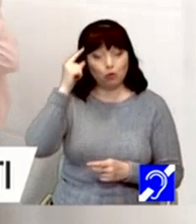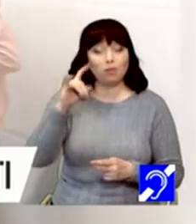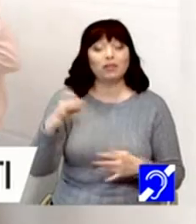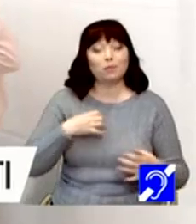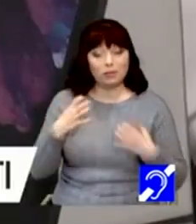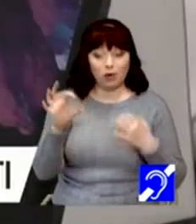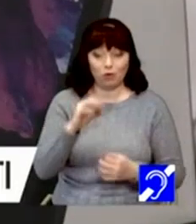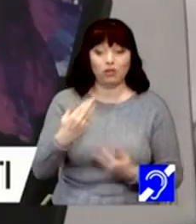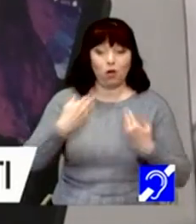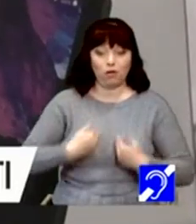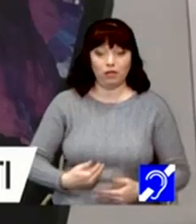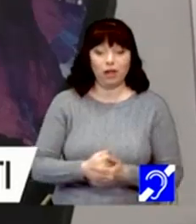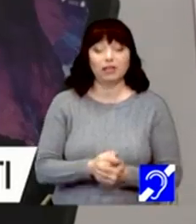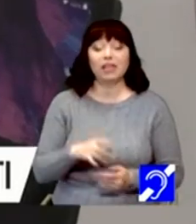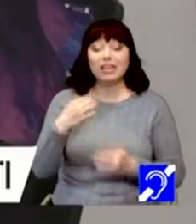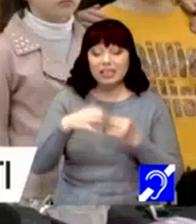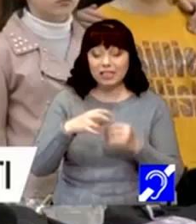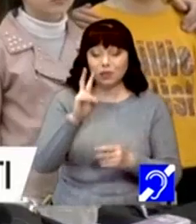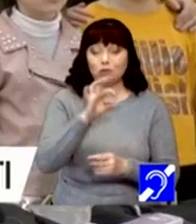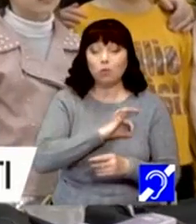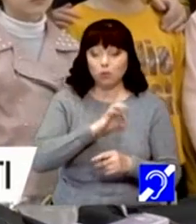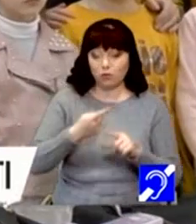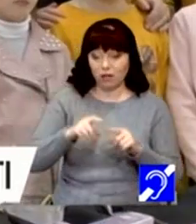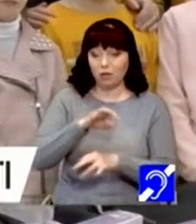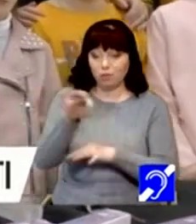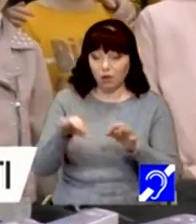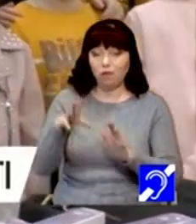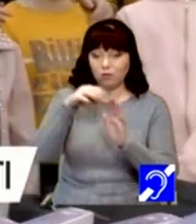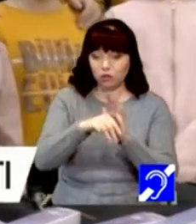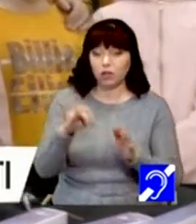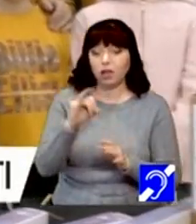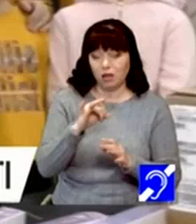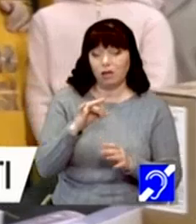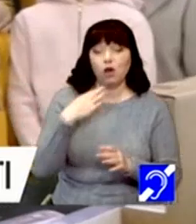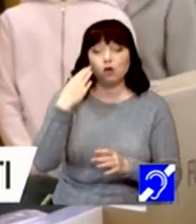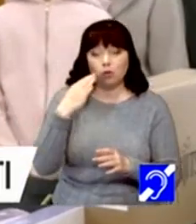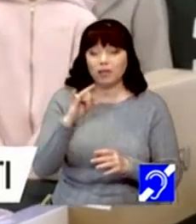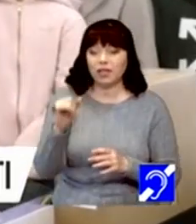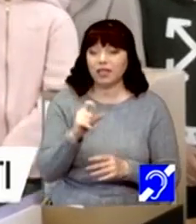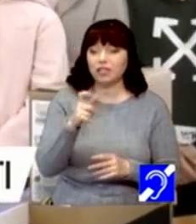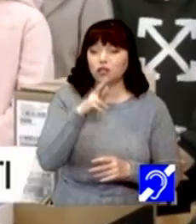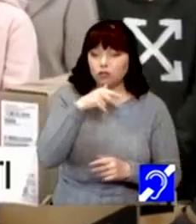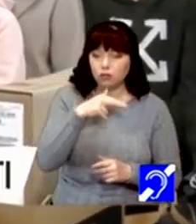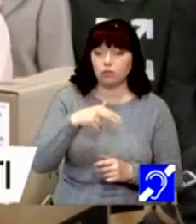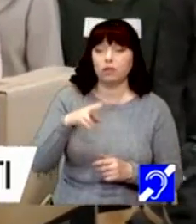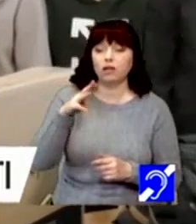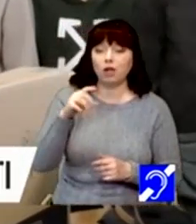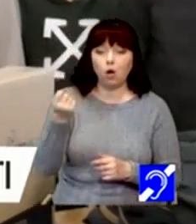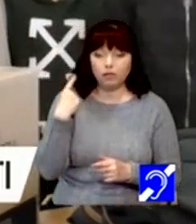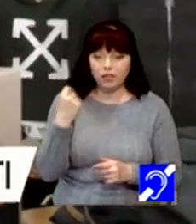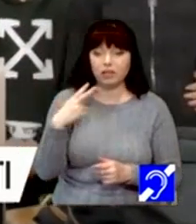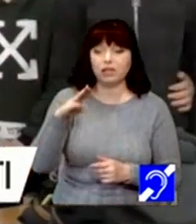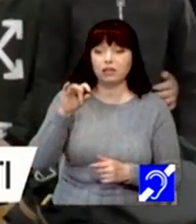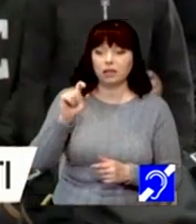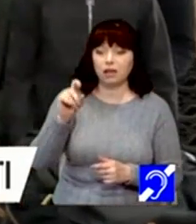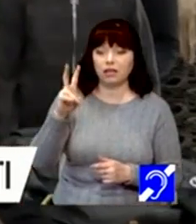de noi se gândește la noi printre beneficiarii acestor programe sau numărat etnici români din regiunile Cernăuți transcarpatia și o dai se